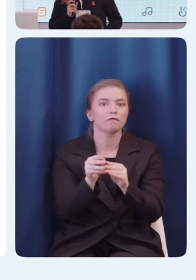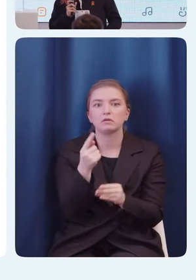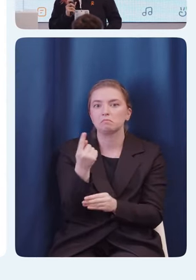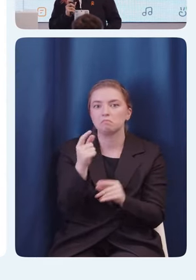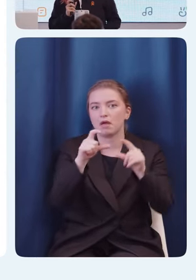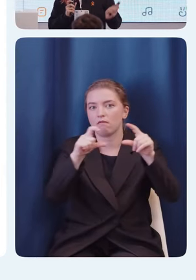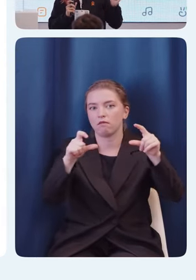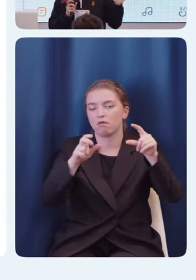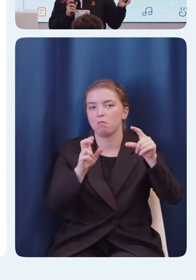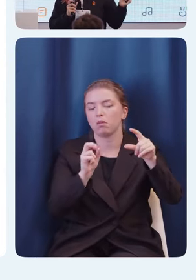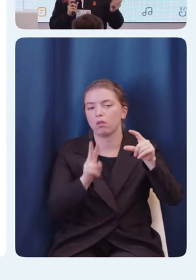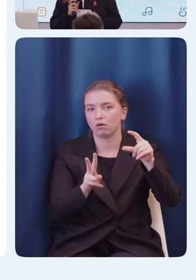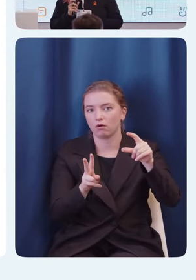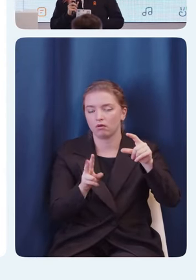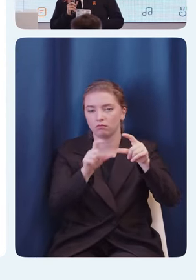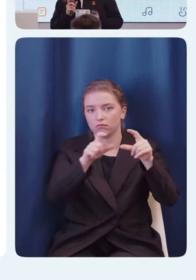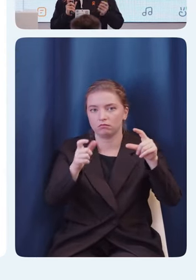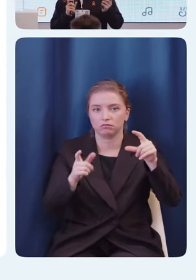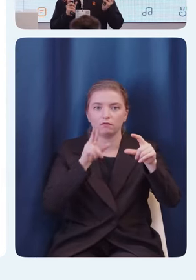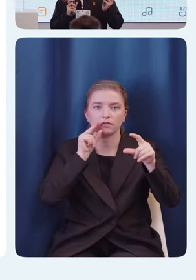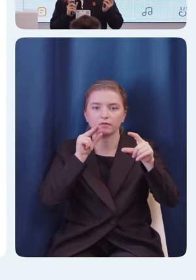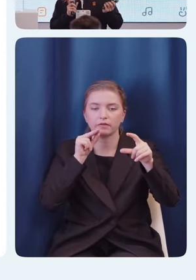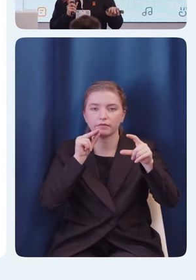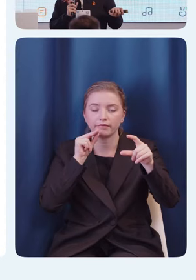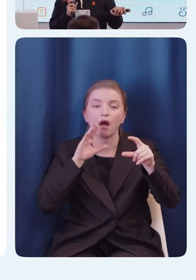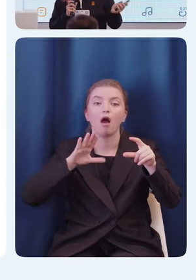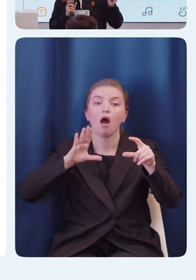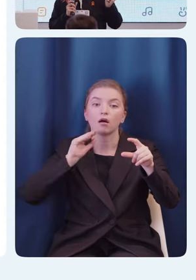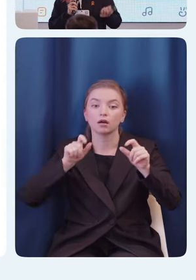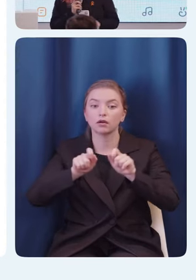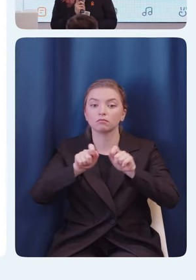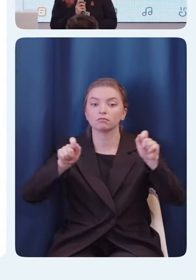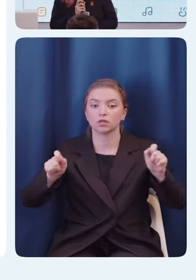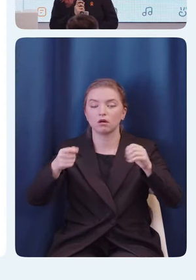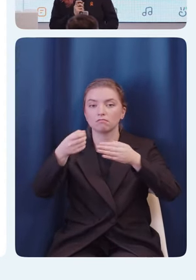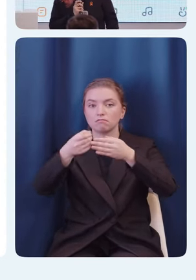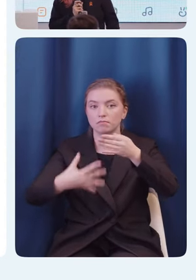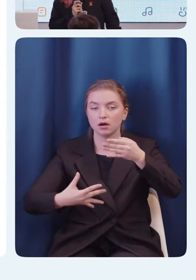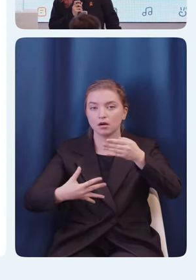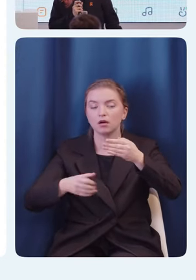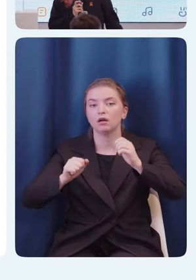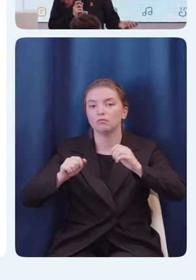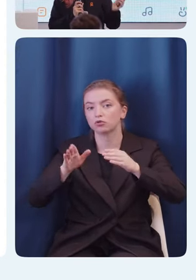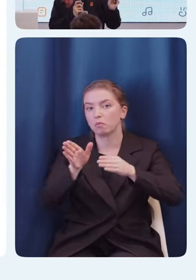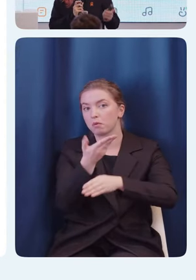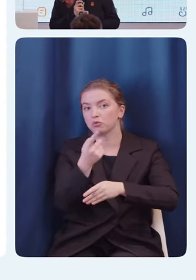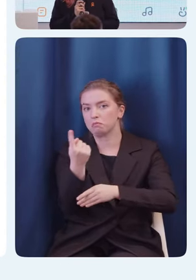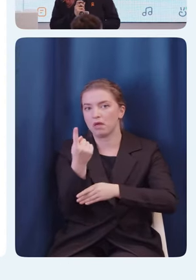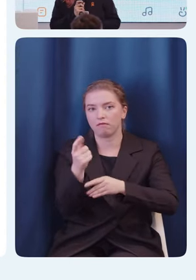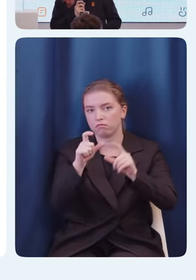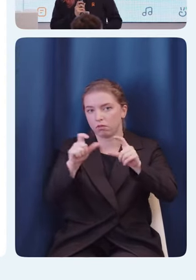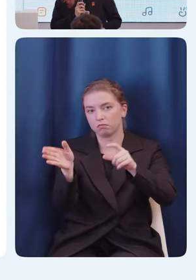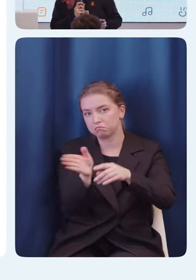блок. После того, как пользователь переходит в полный текст, он может пропустить первый текстовый блок и просто перейти